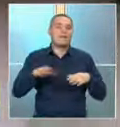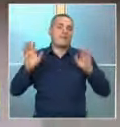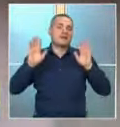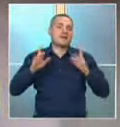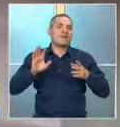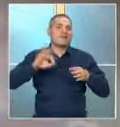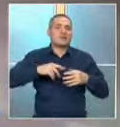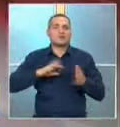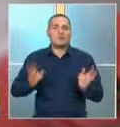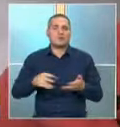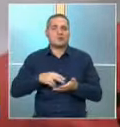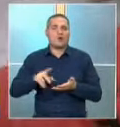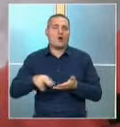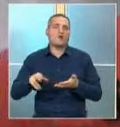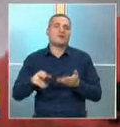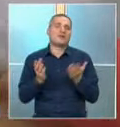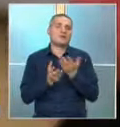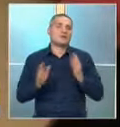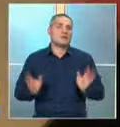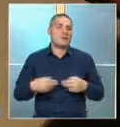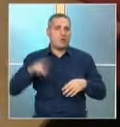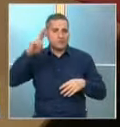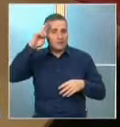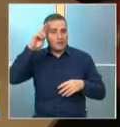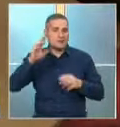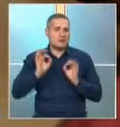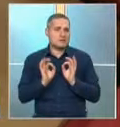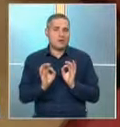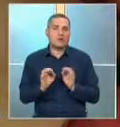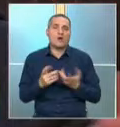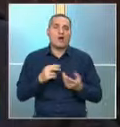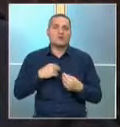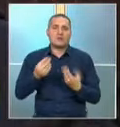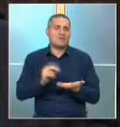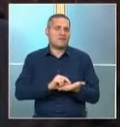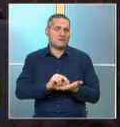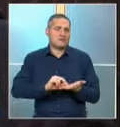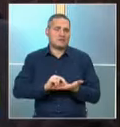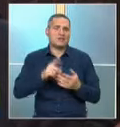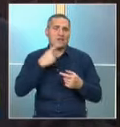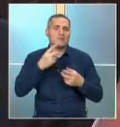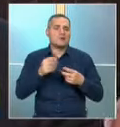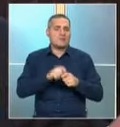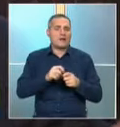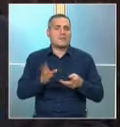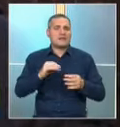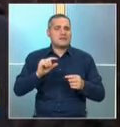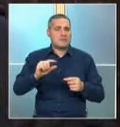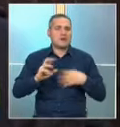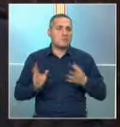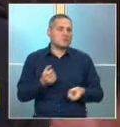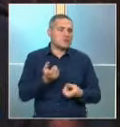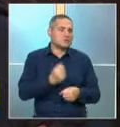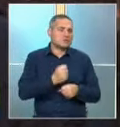станала по-сериозна и изпълнителна. Когато и се даде някаква задача, казвам да речем, ще го направим след малко, обаче и съм започнала да върша